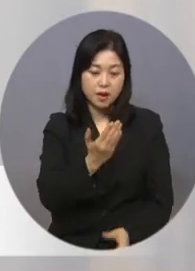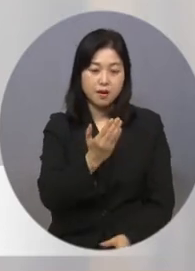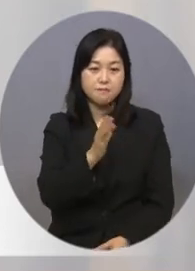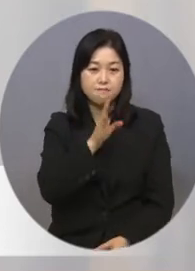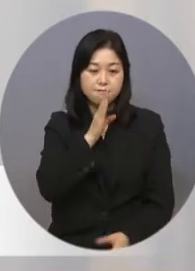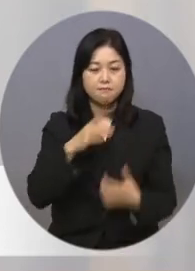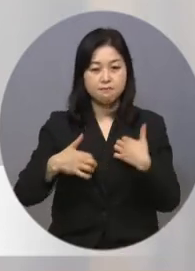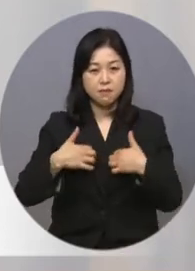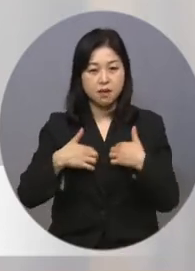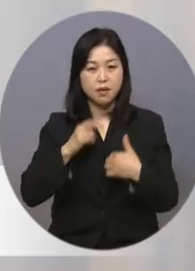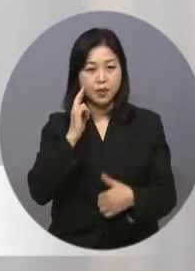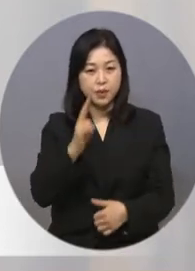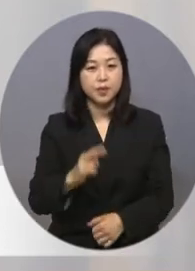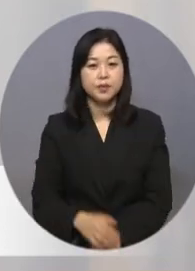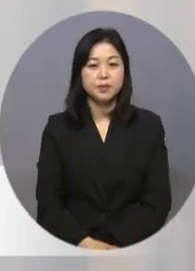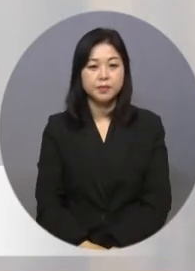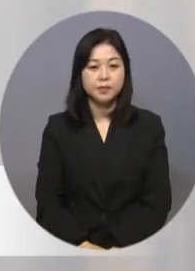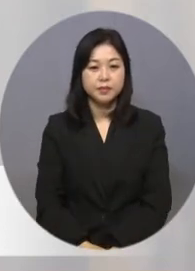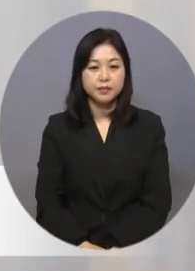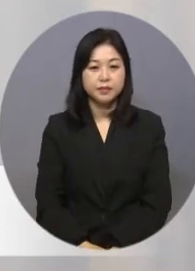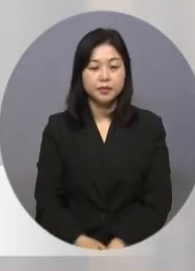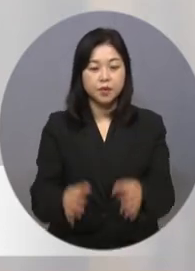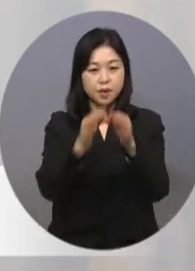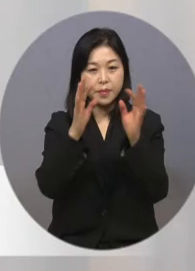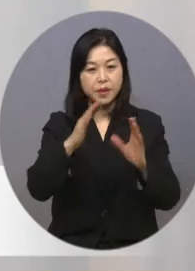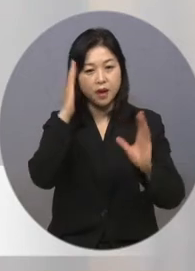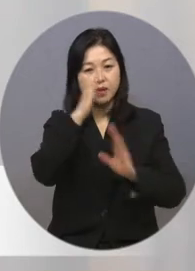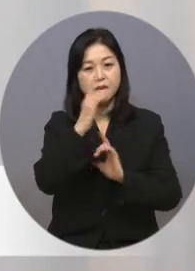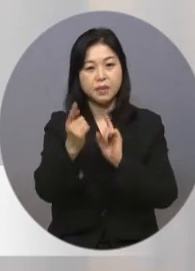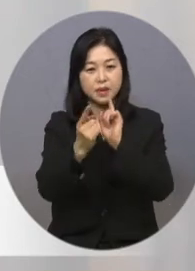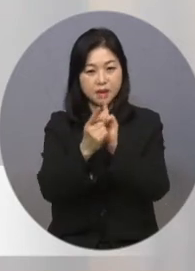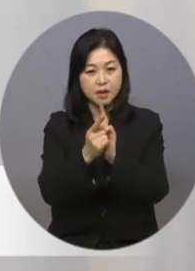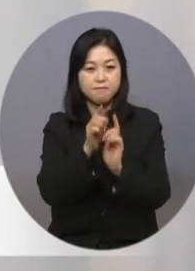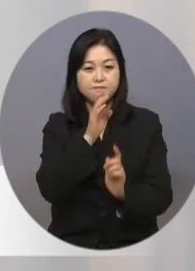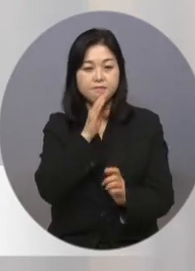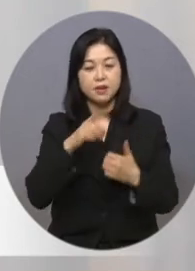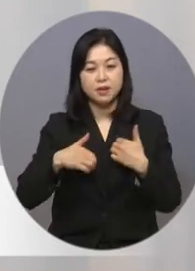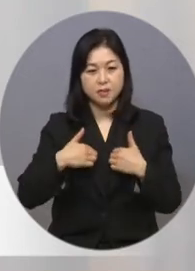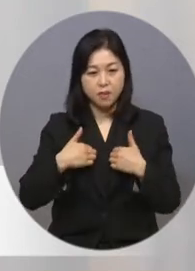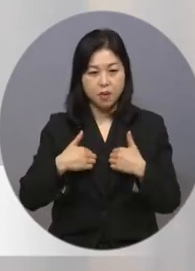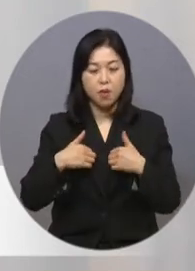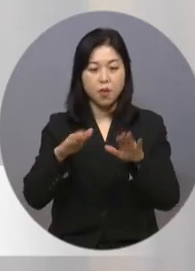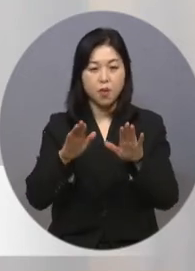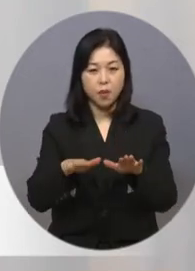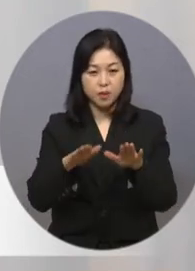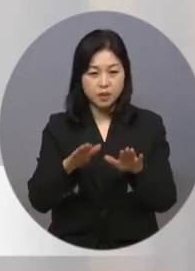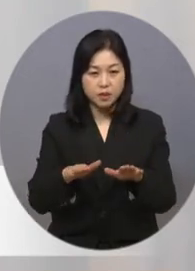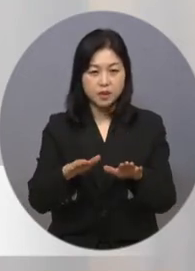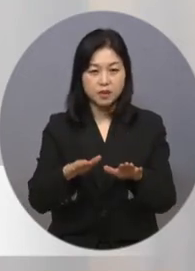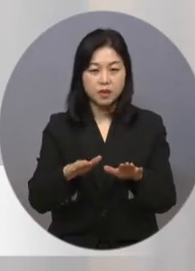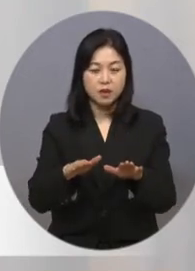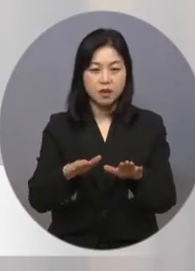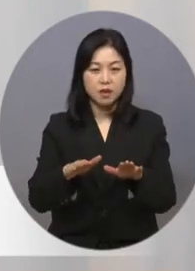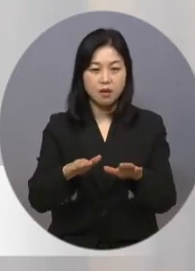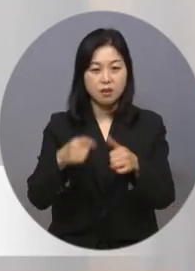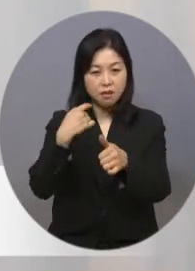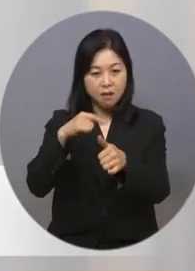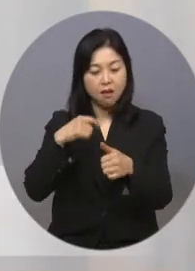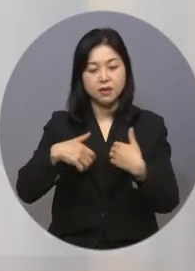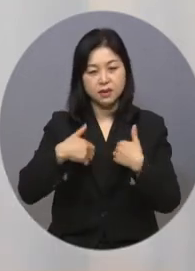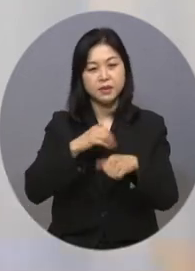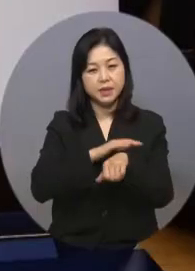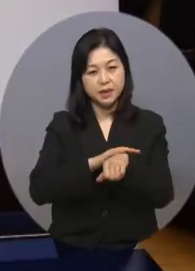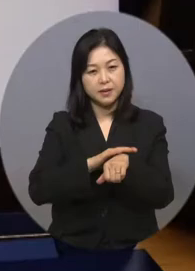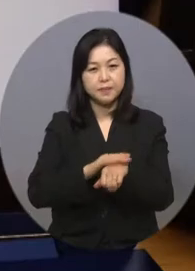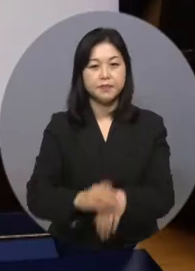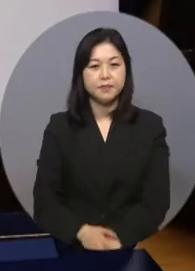있어서 너무너무 반갑고요. 오랜만에 학생들 보니까 너무 기뻐서 정말 오늘 재밌게 수업을 했던 것